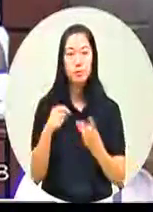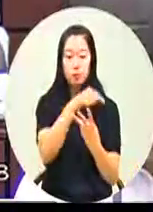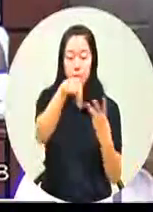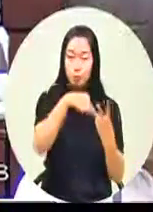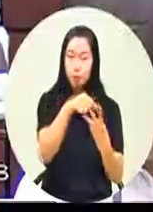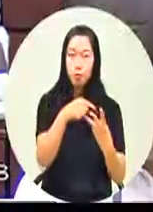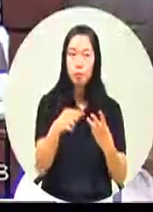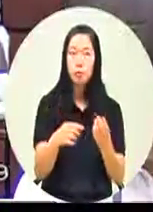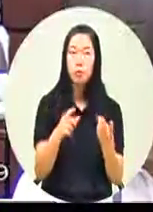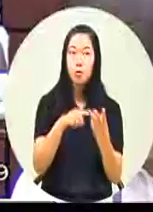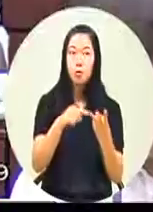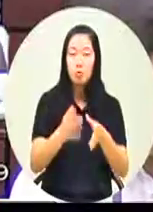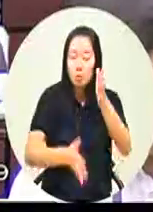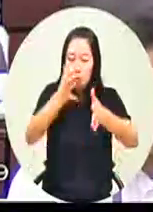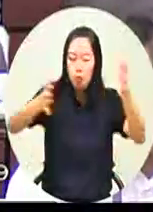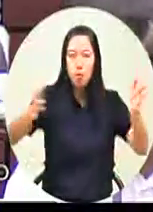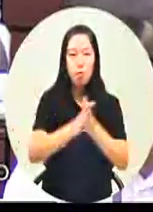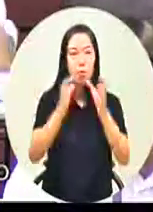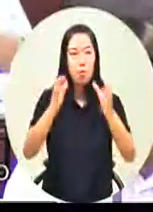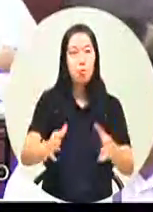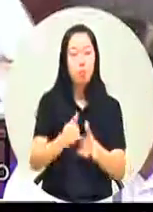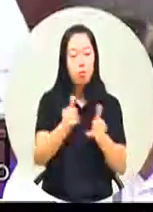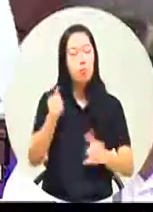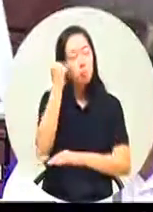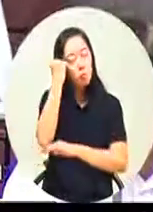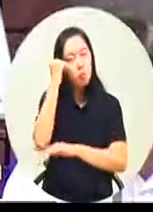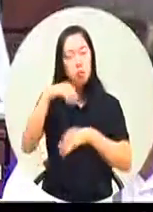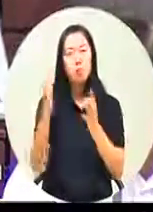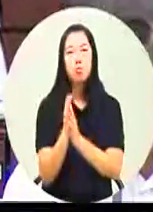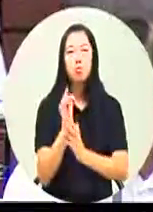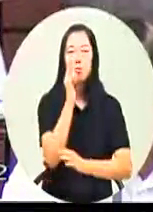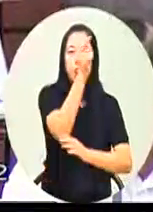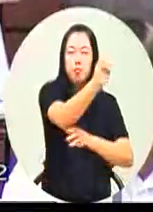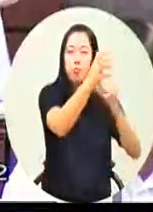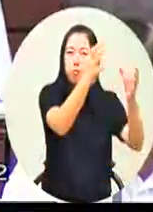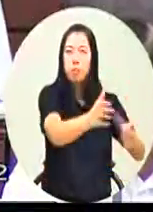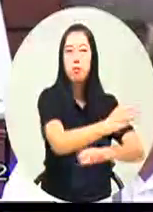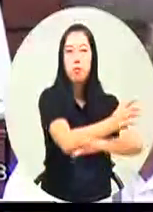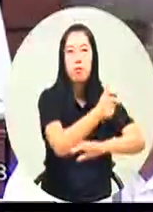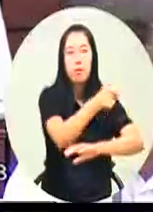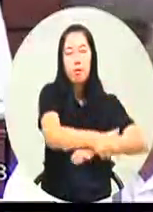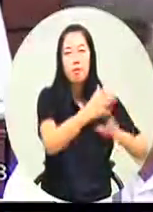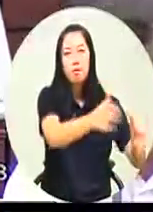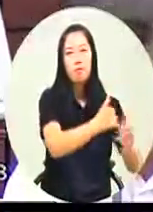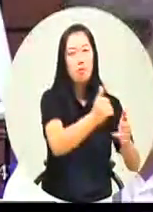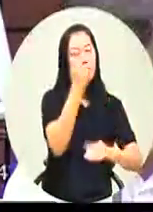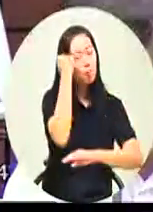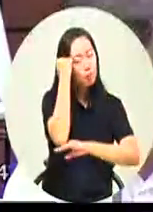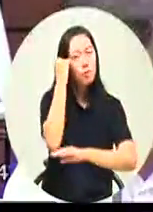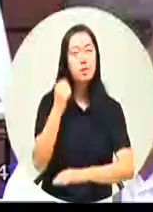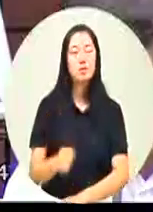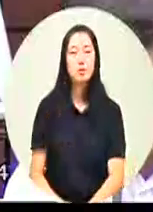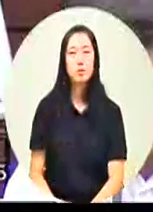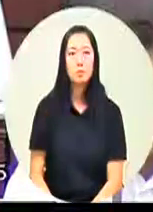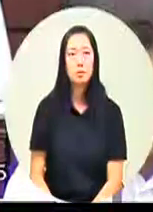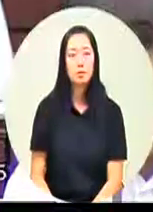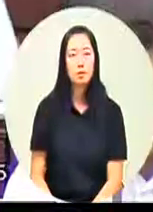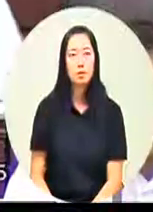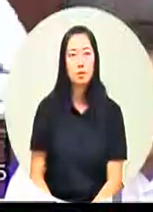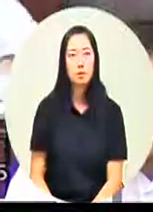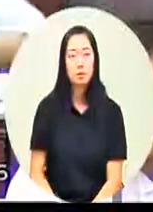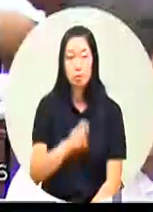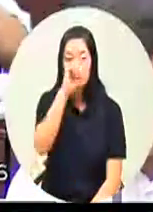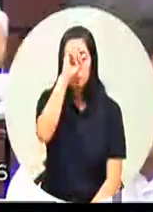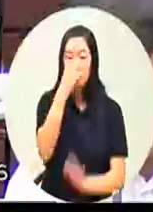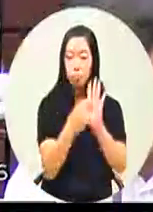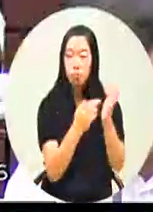内是不可以设民宿的，所以我们的民宿都在偏远地区或在偏乡的地区或者风景区，但是为了要解